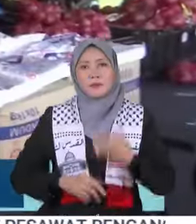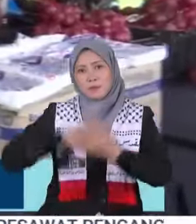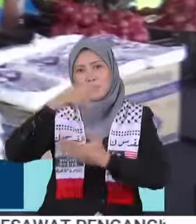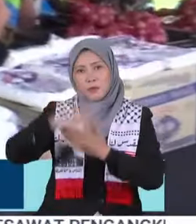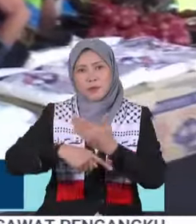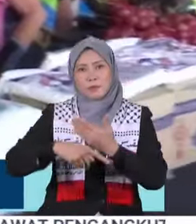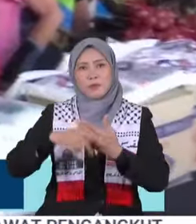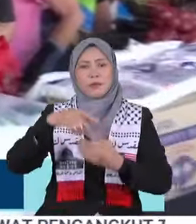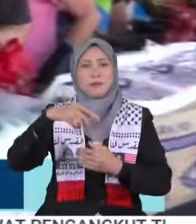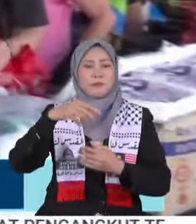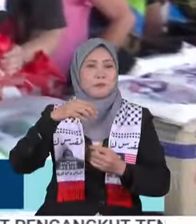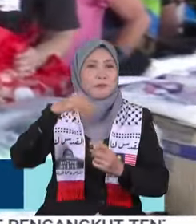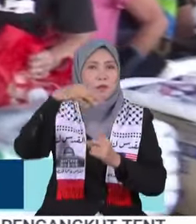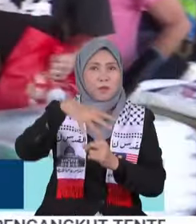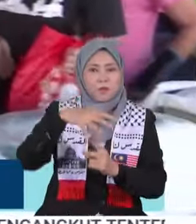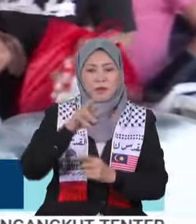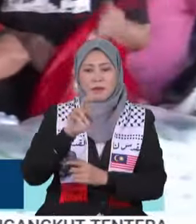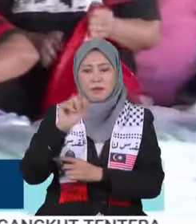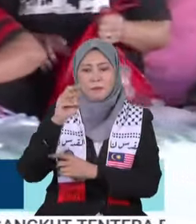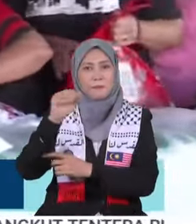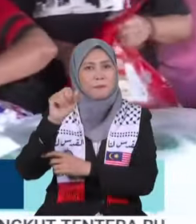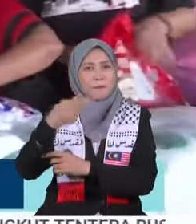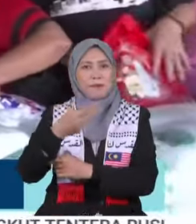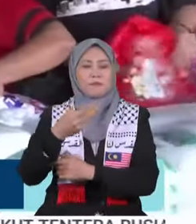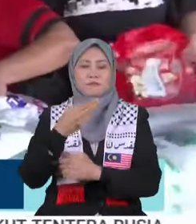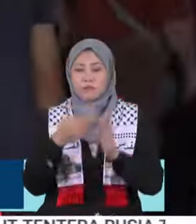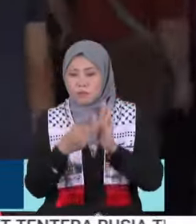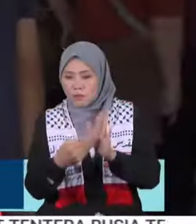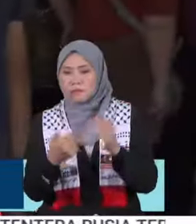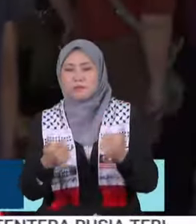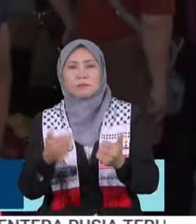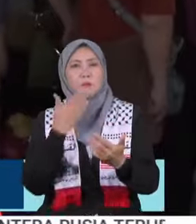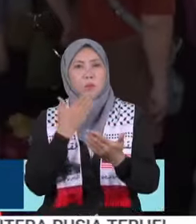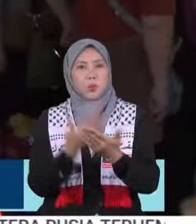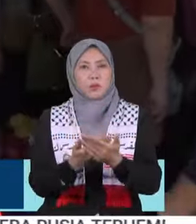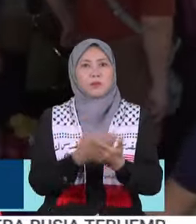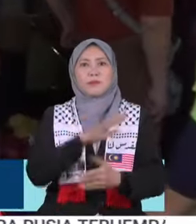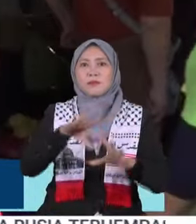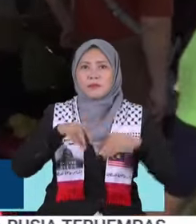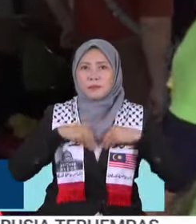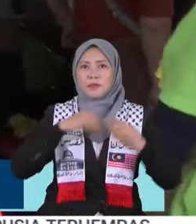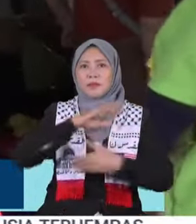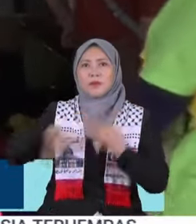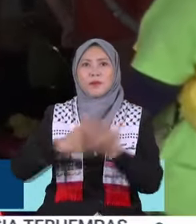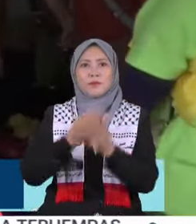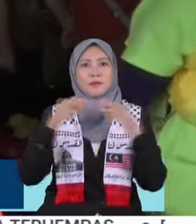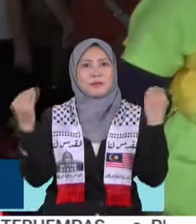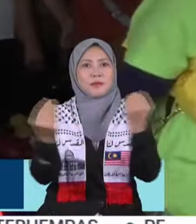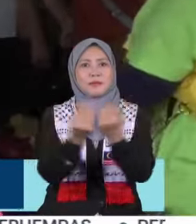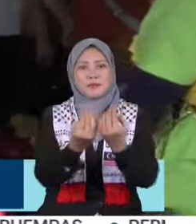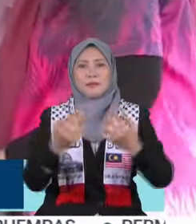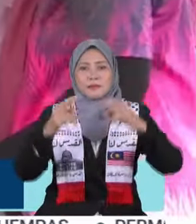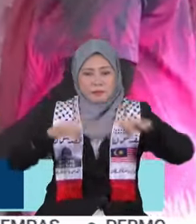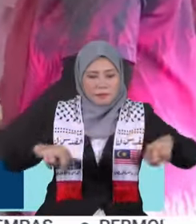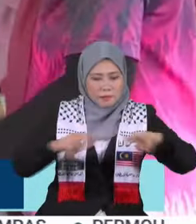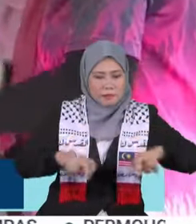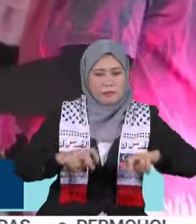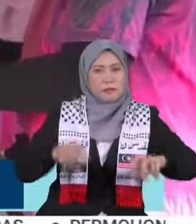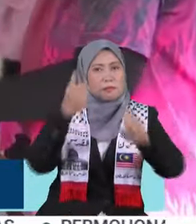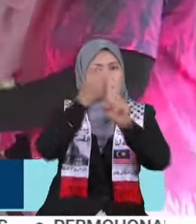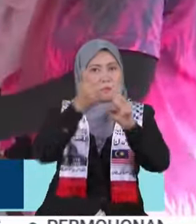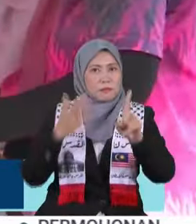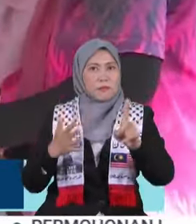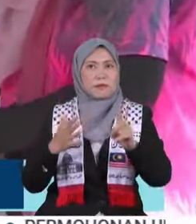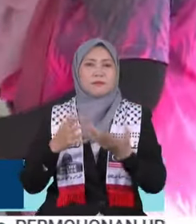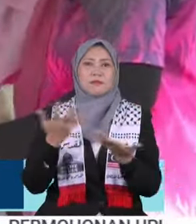Program Payung Rahmah terbukti berkesan dan diterima baik semua lapisan masyarakat. Berdasarkan hasil dapatan kajian impak program